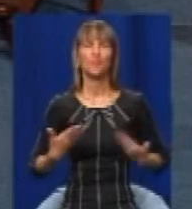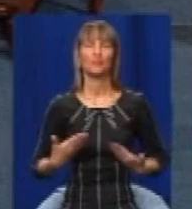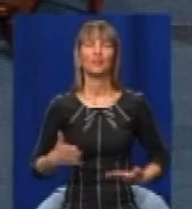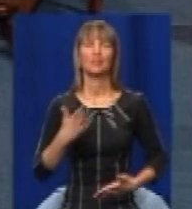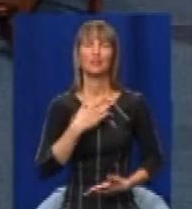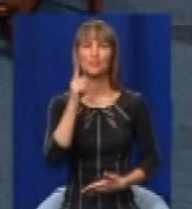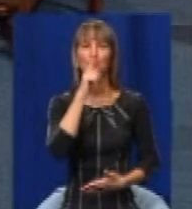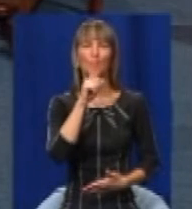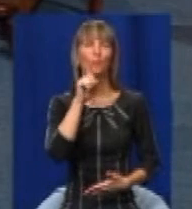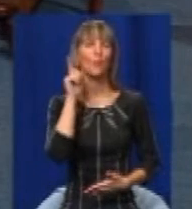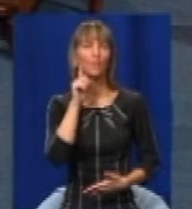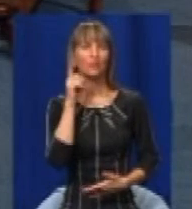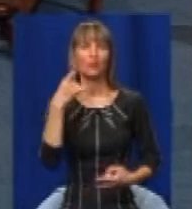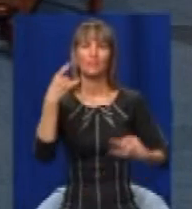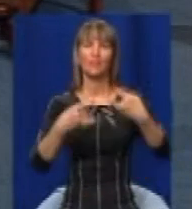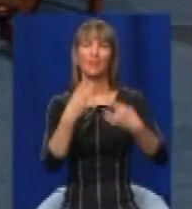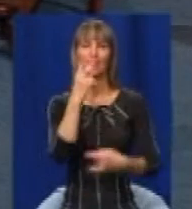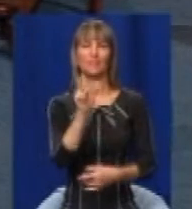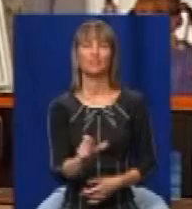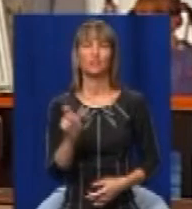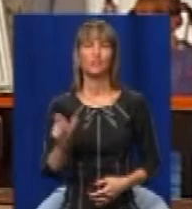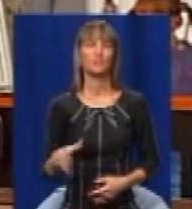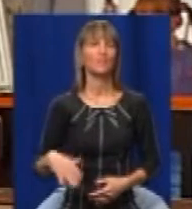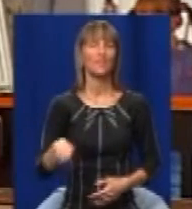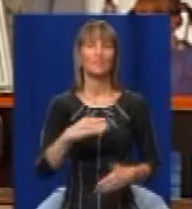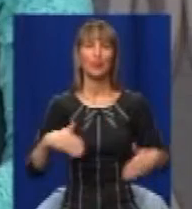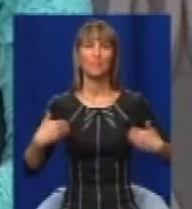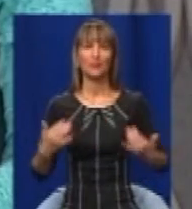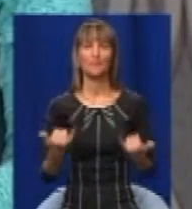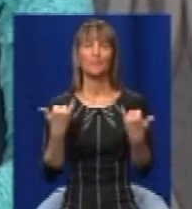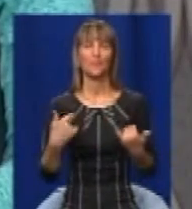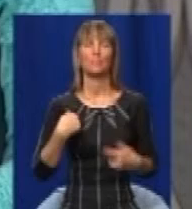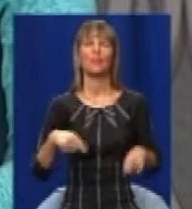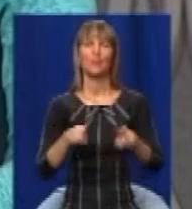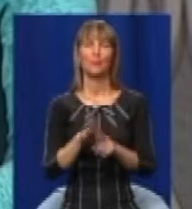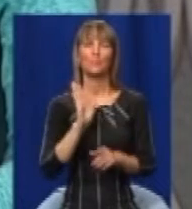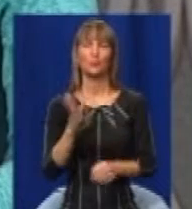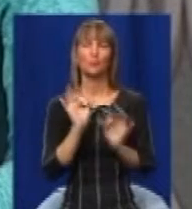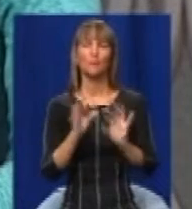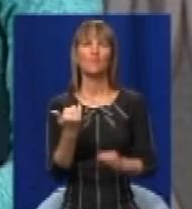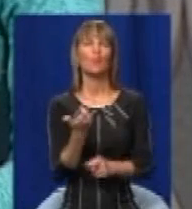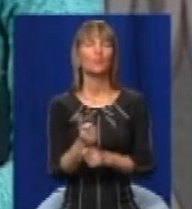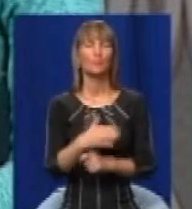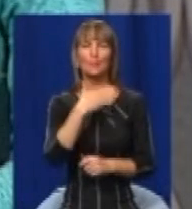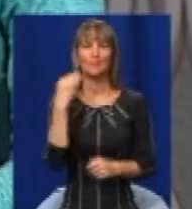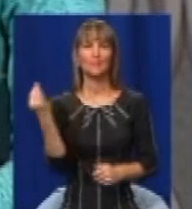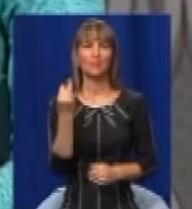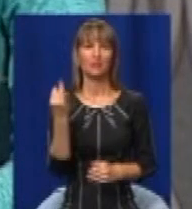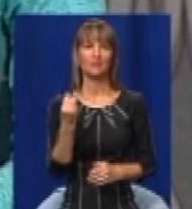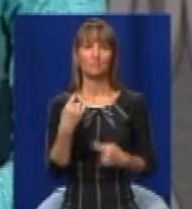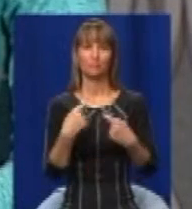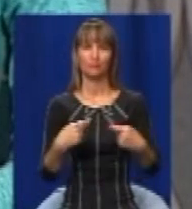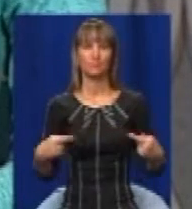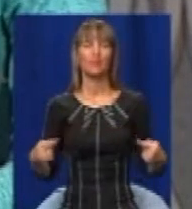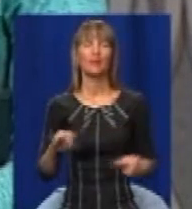Привіт-привіт, наші молоді, маленькі телеглядачі! Всім привіт! Сьогодні ми також будемо розповідати вам дуже багато цікавих-цікавих